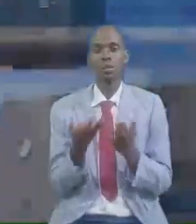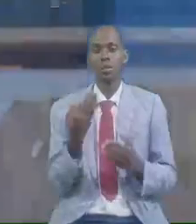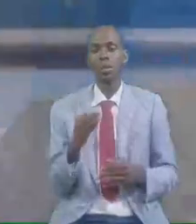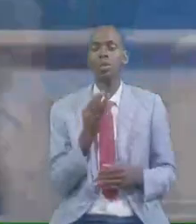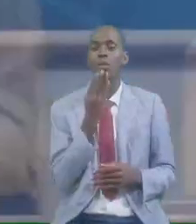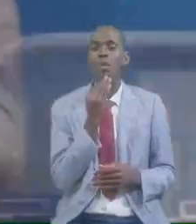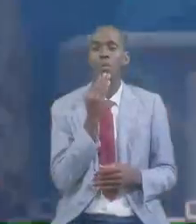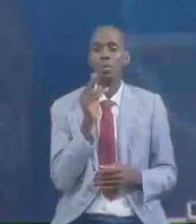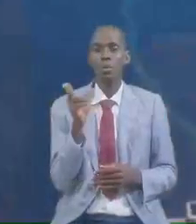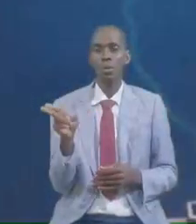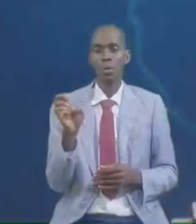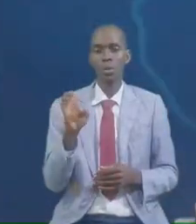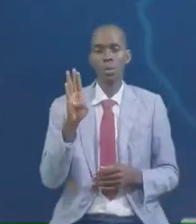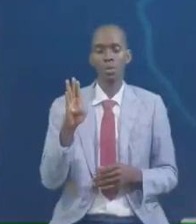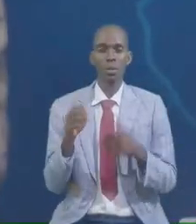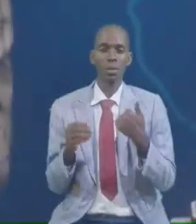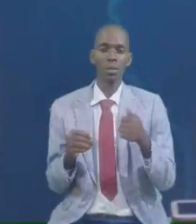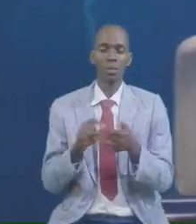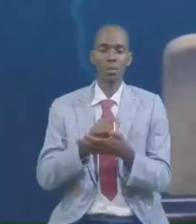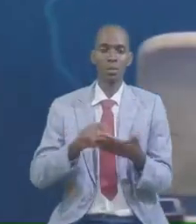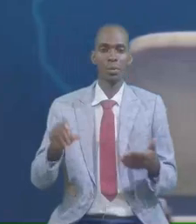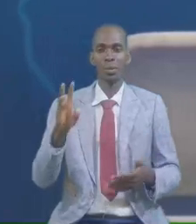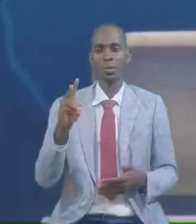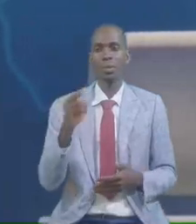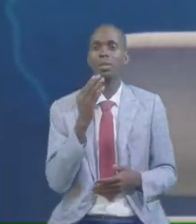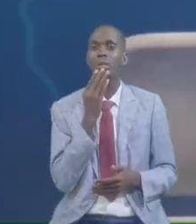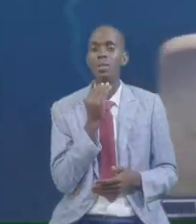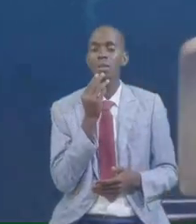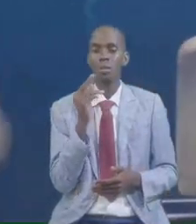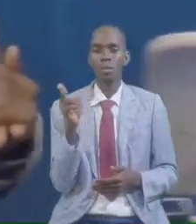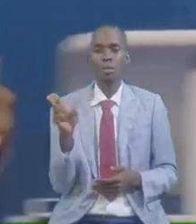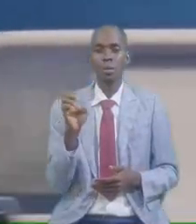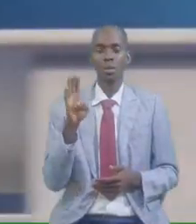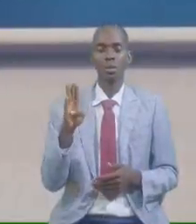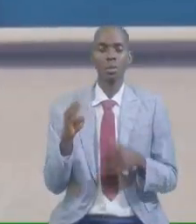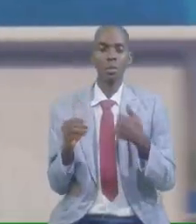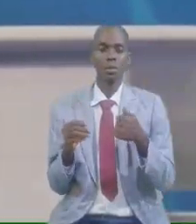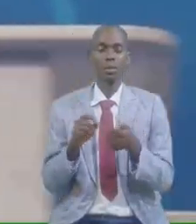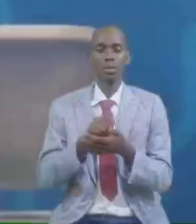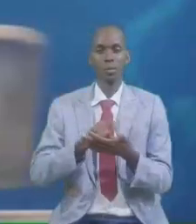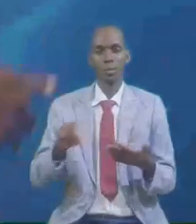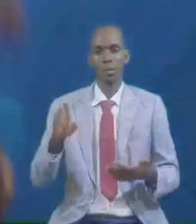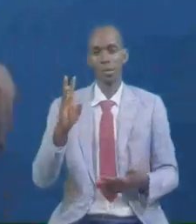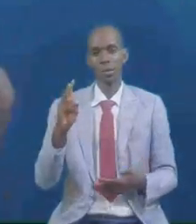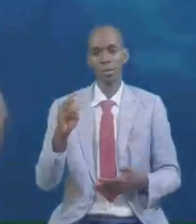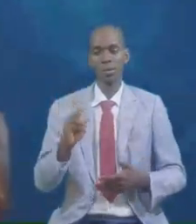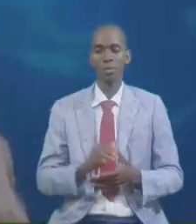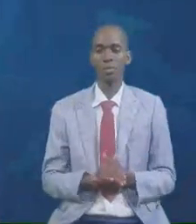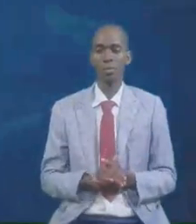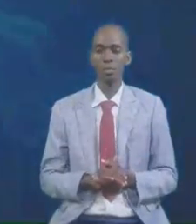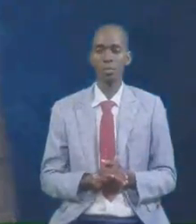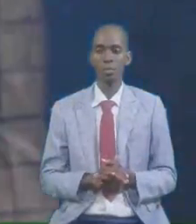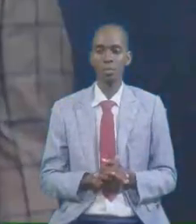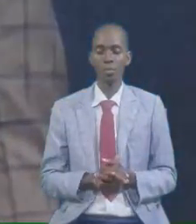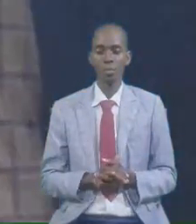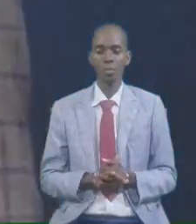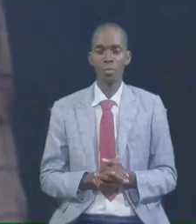10, je vous lis à part du verset 16. Hébreux 10, verset